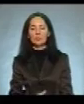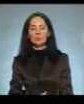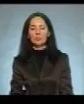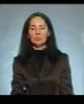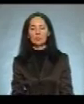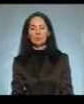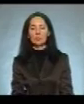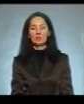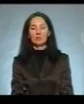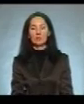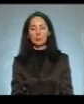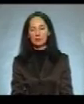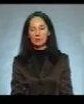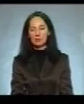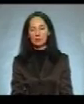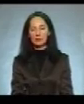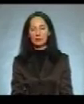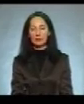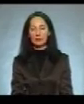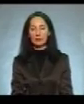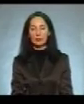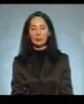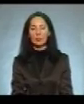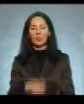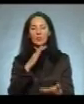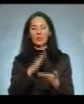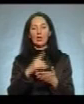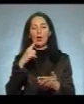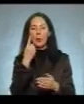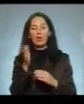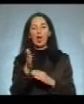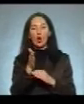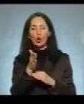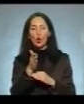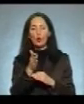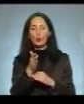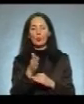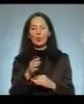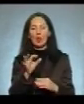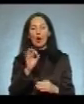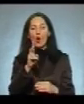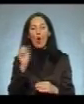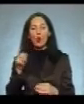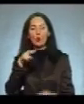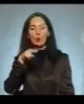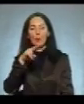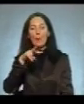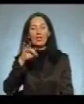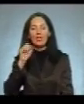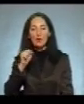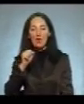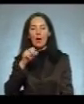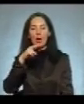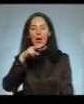Є перший улов. Окунь, Плотва, Підлящик, Йорш і